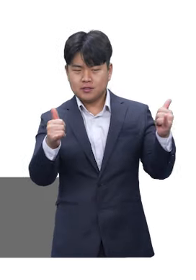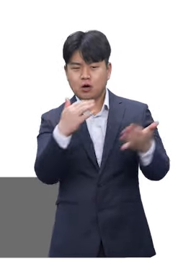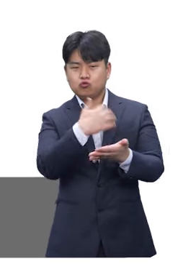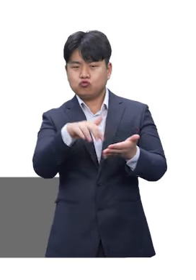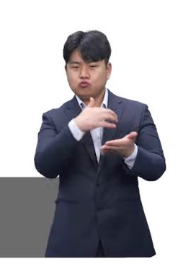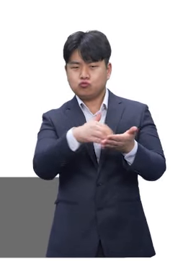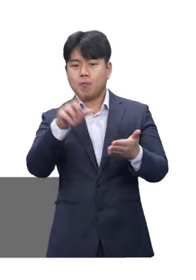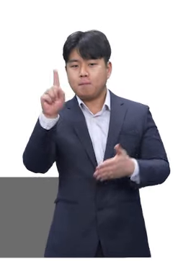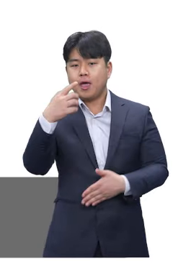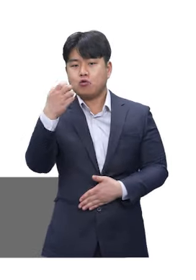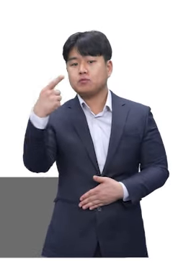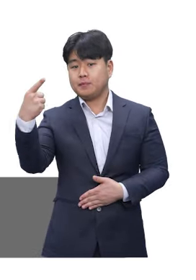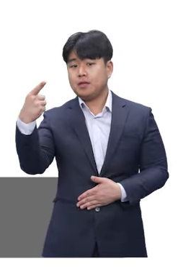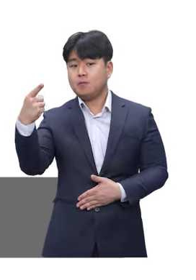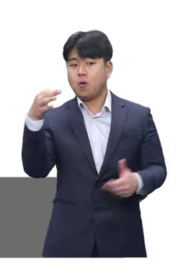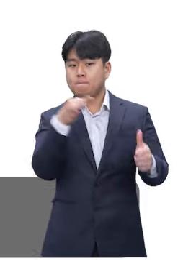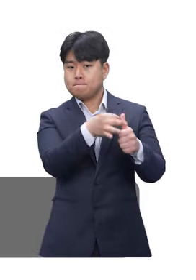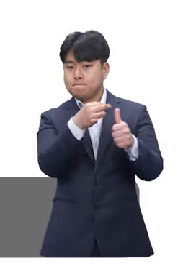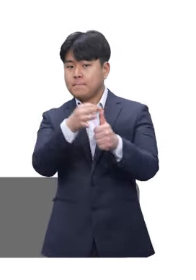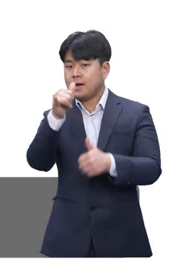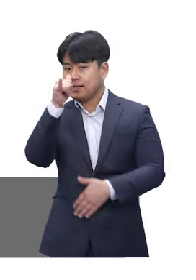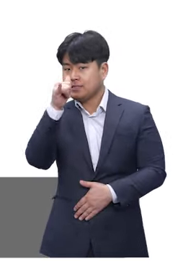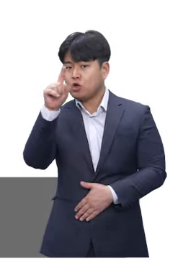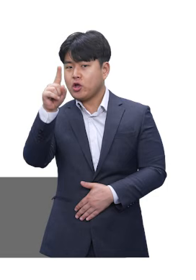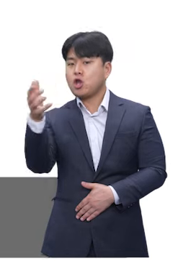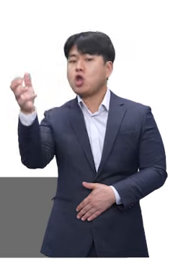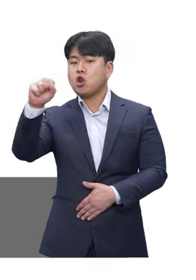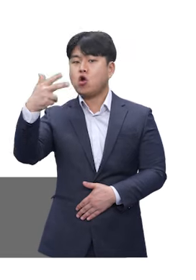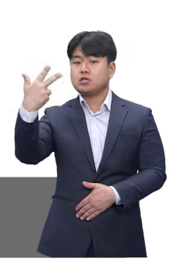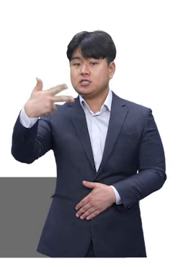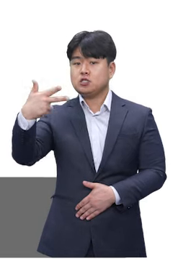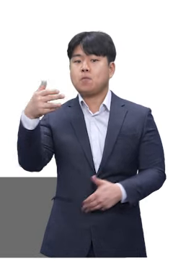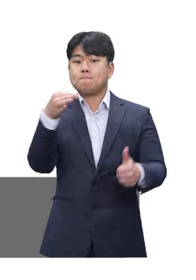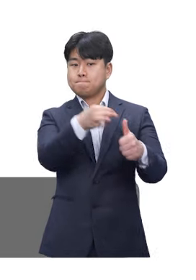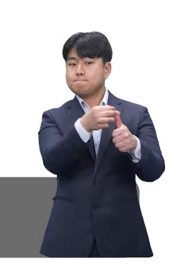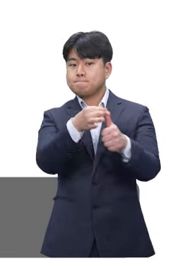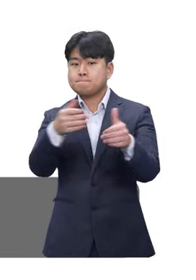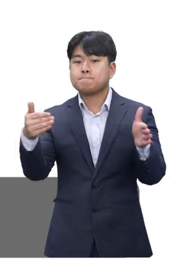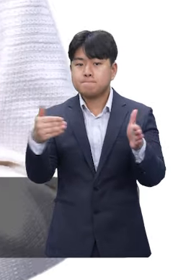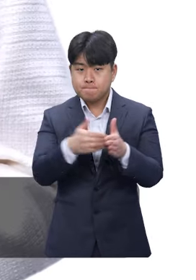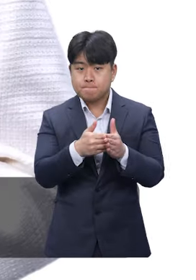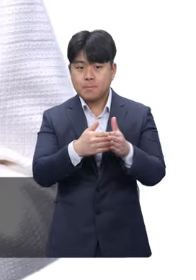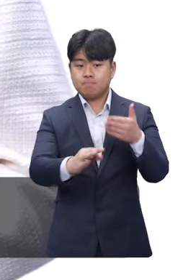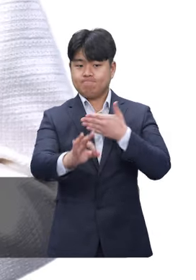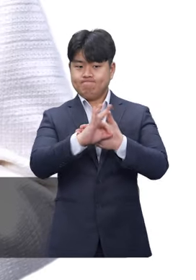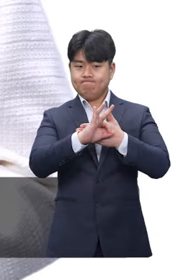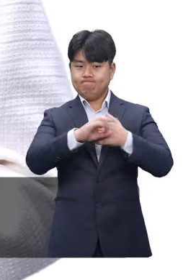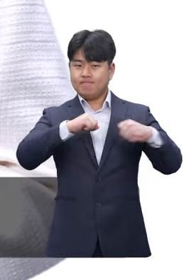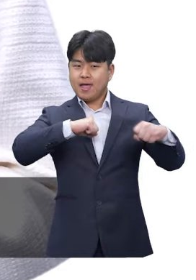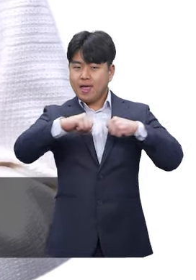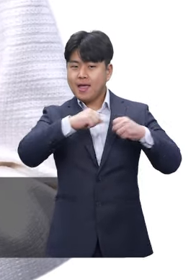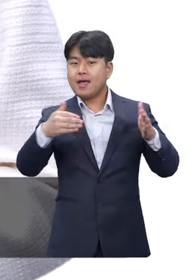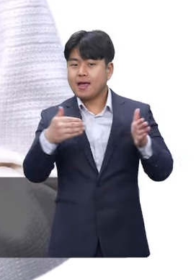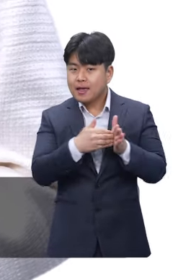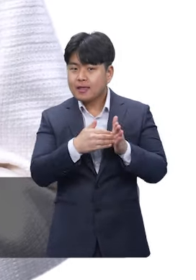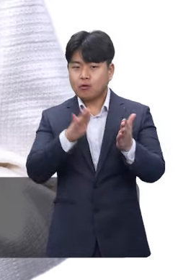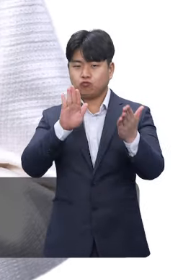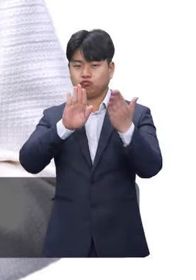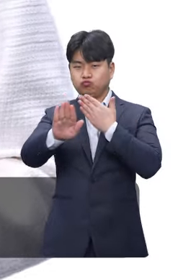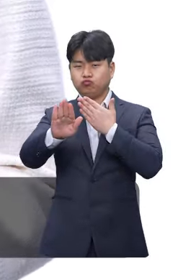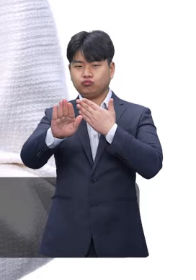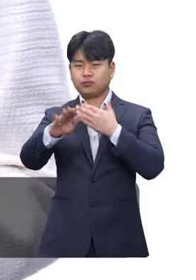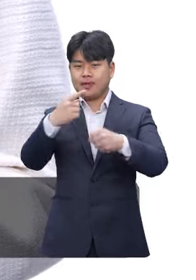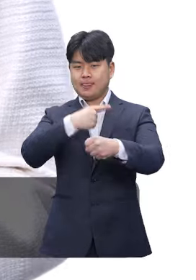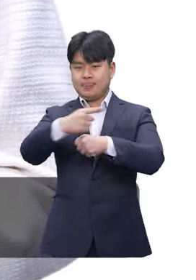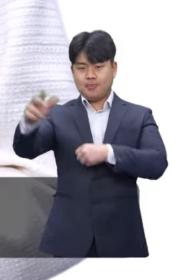중 191명이 혜택을 받았는데요. 총 1억 7천만 원을 지급했습니다. 시범 사업이 끝나는 내년